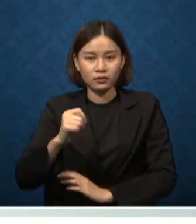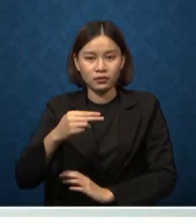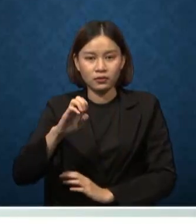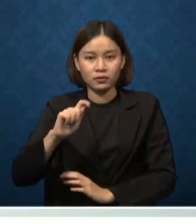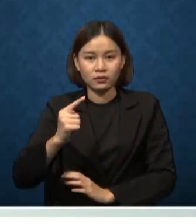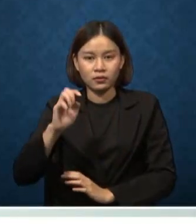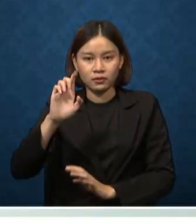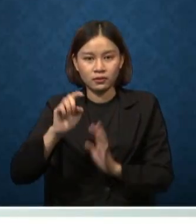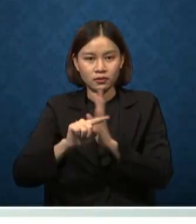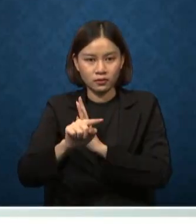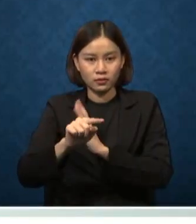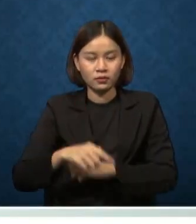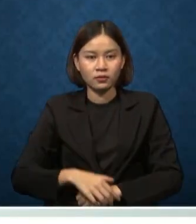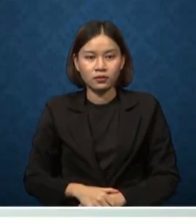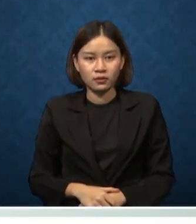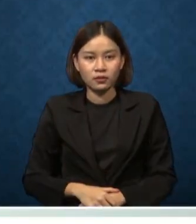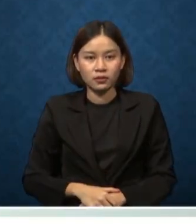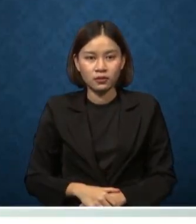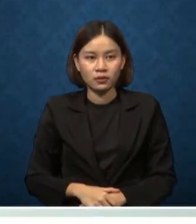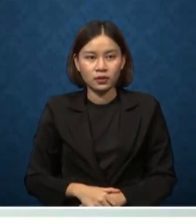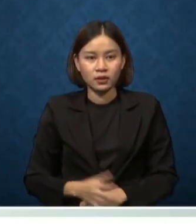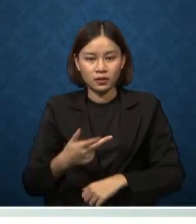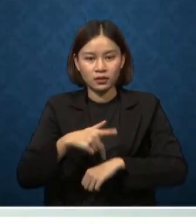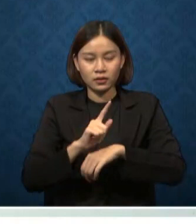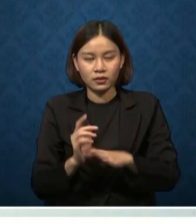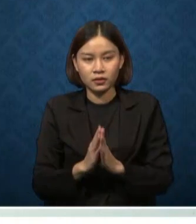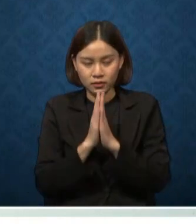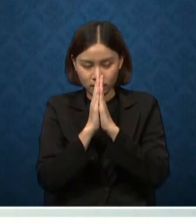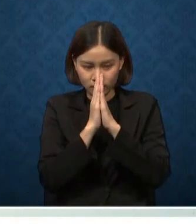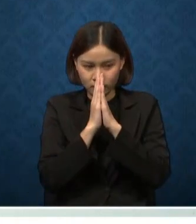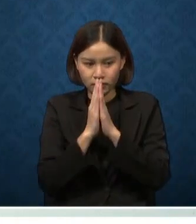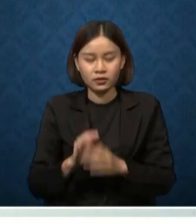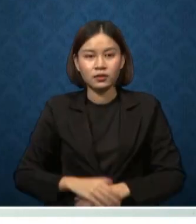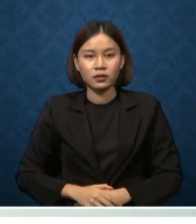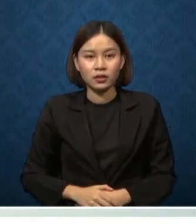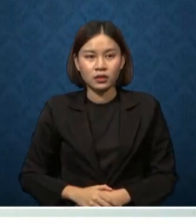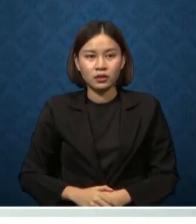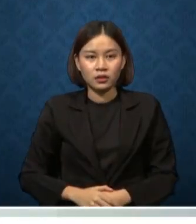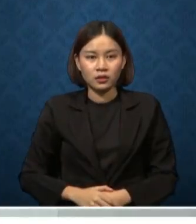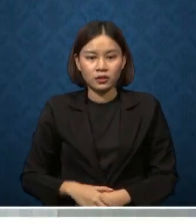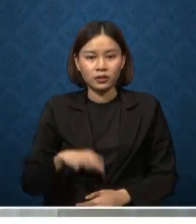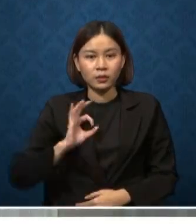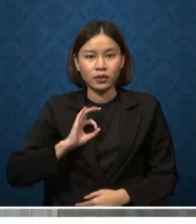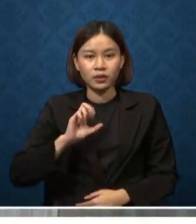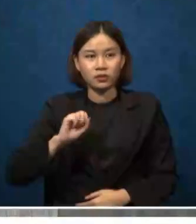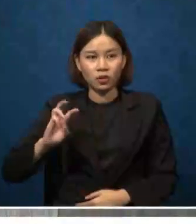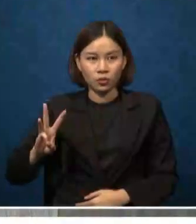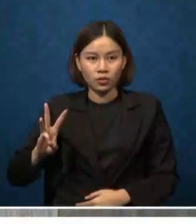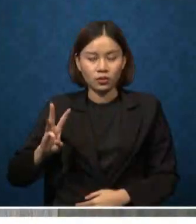ท่านประธานวุฒิสภาที่เคารพอย่างสูงเด็กเล็กเจนครองตามสมาชิกวุฒิสภา